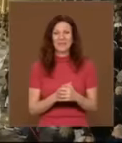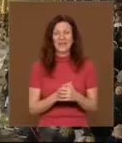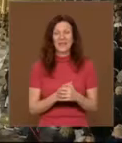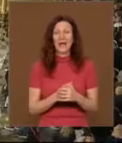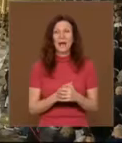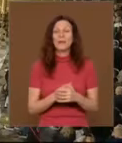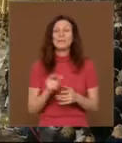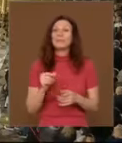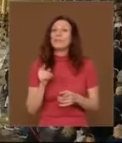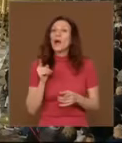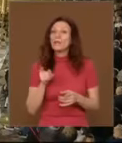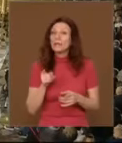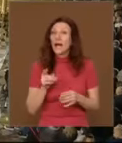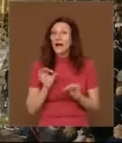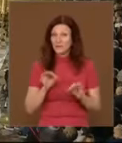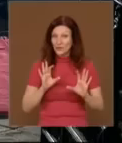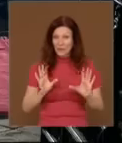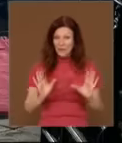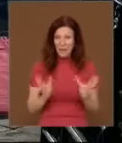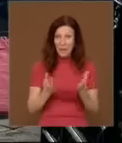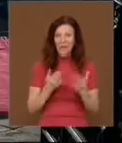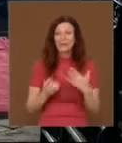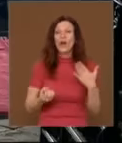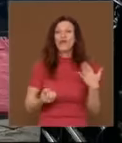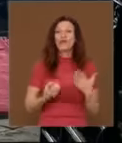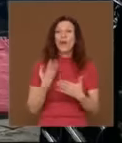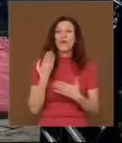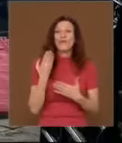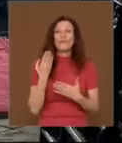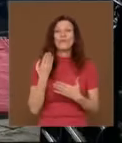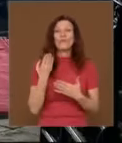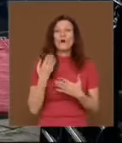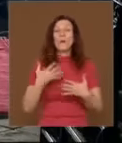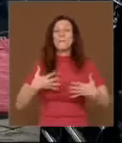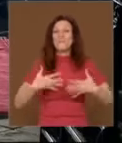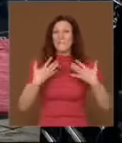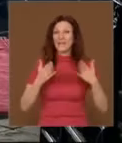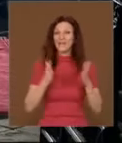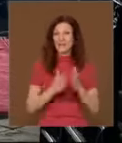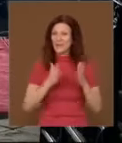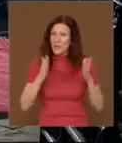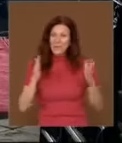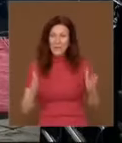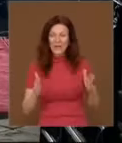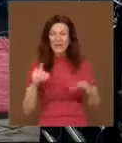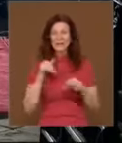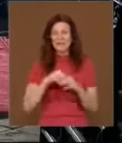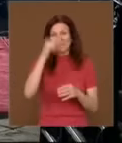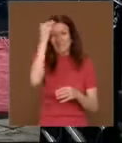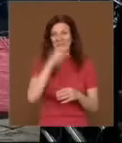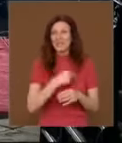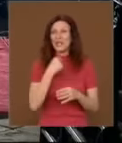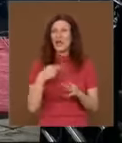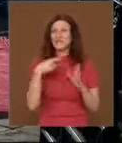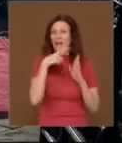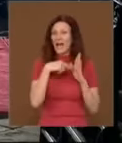С това богослужение вече започва и един нов празничен период в църковния календар,